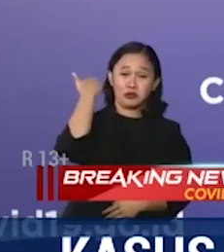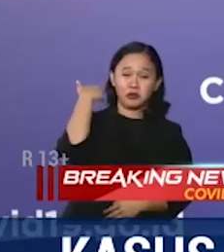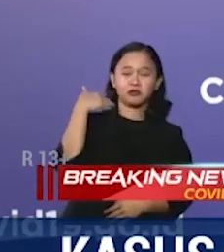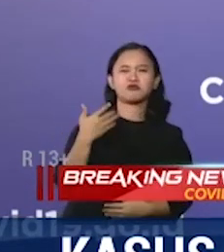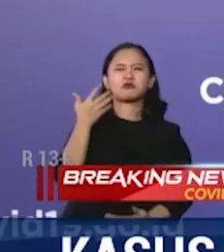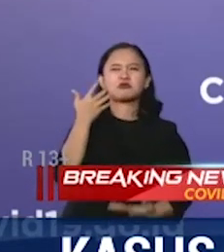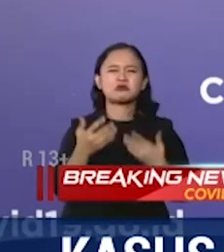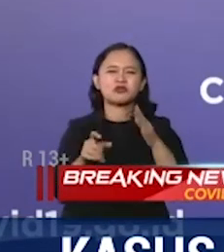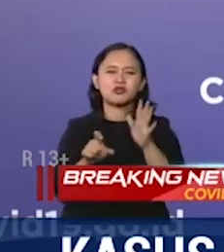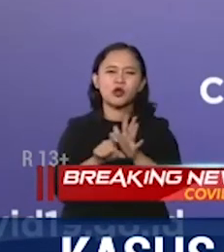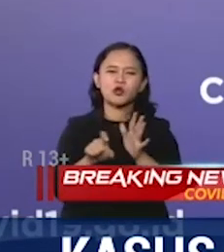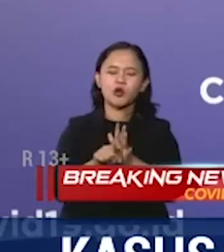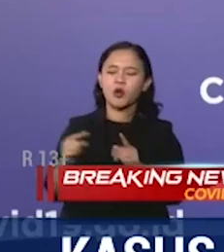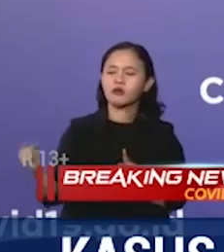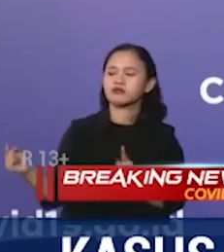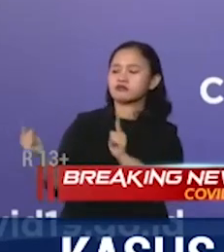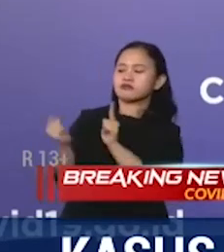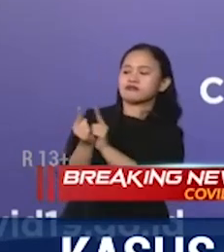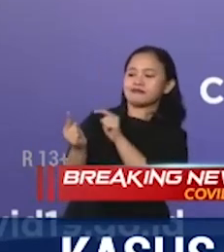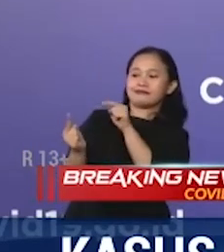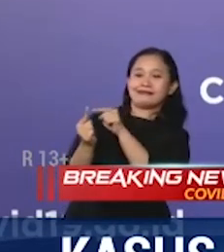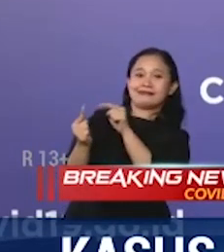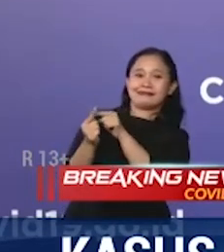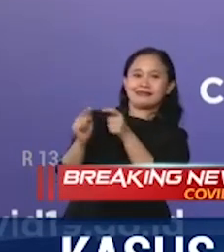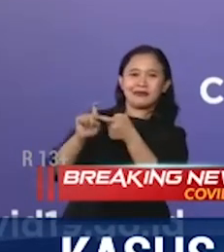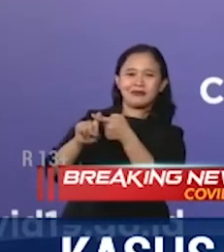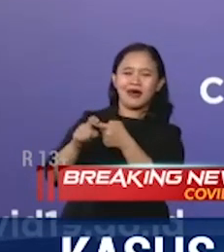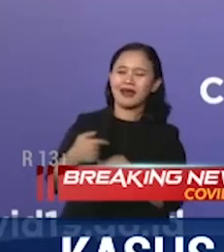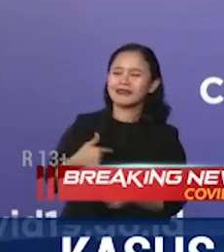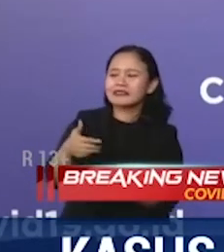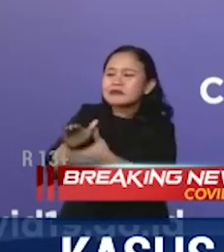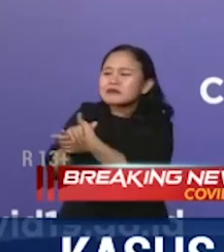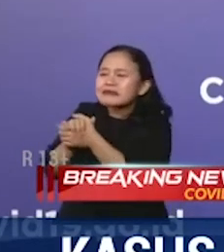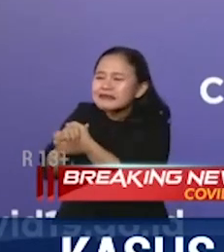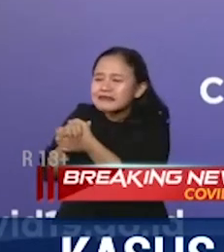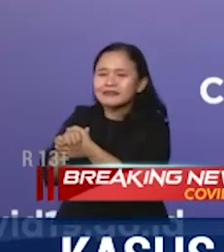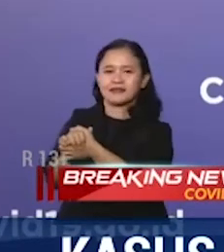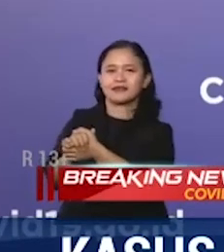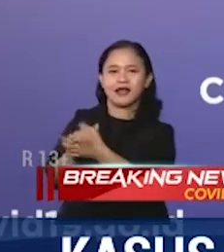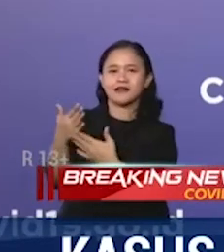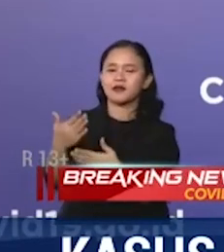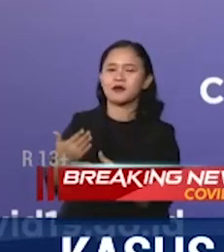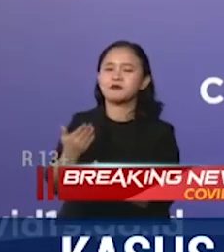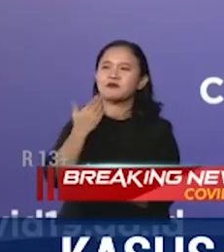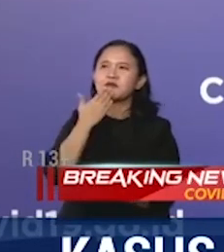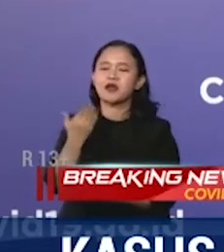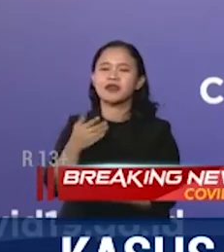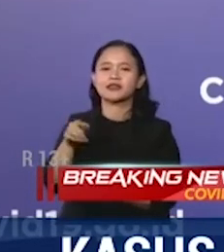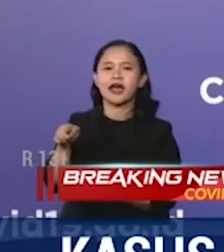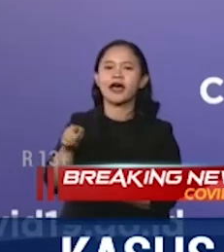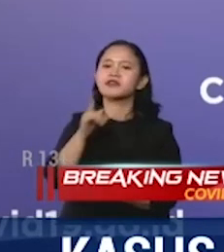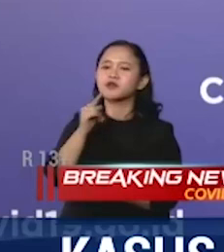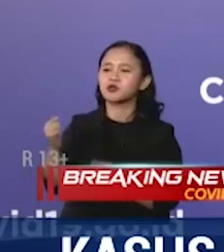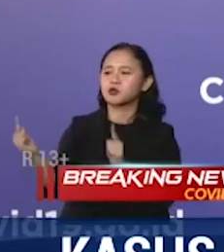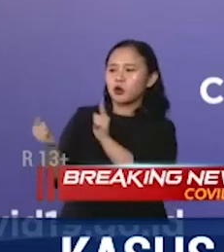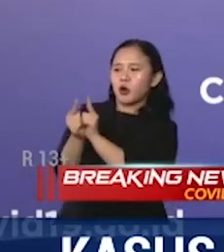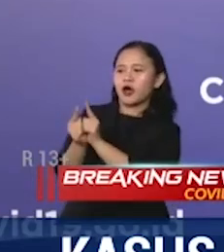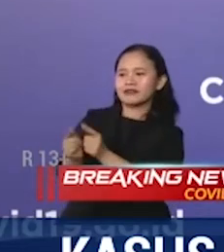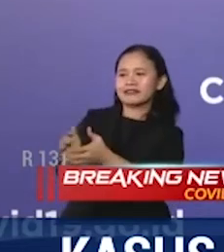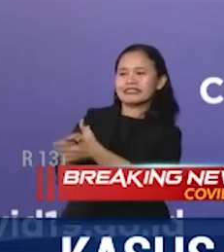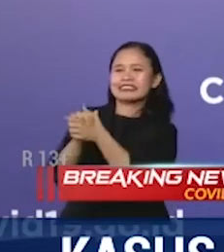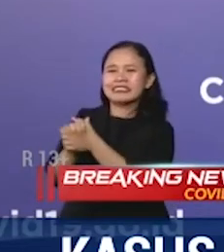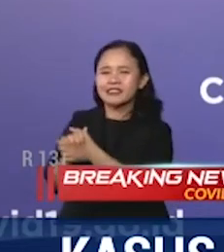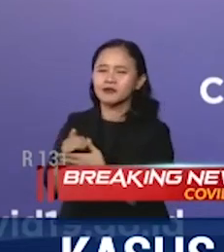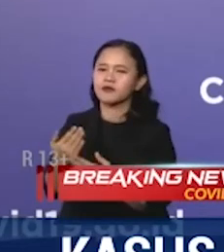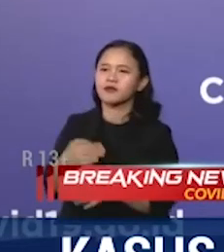ketemu dengan kawan yang baik kita berjabat tangan kita terbiasa untuk jaraknya dekat